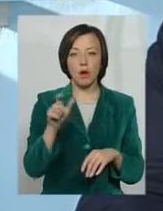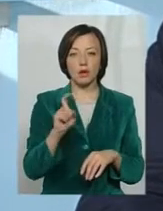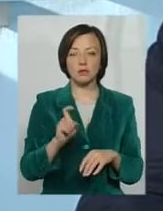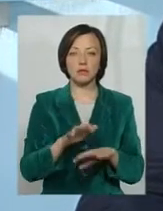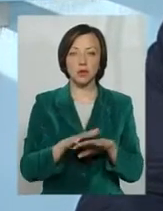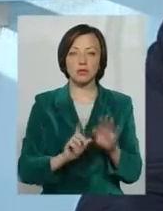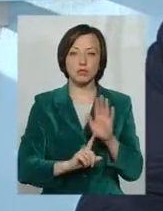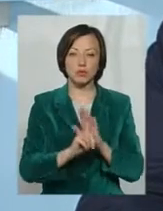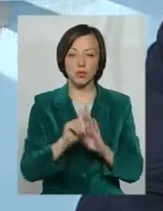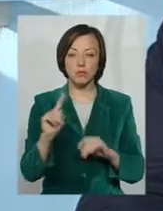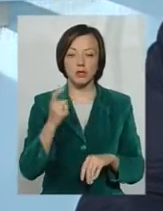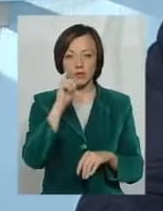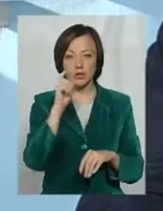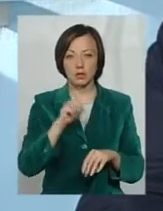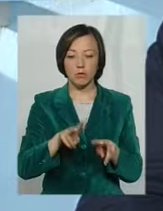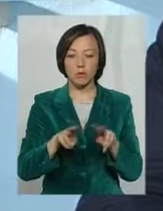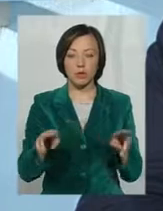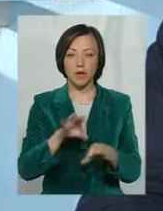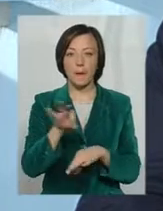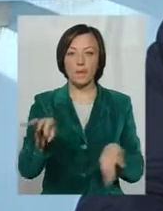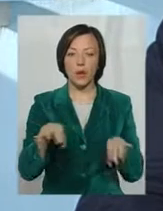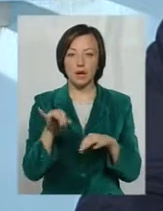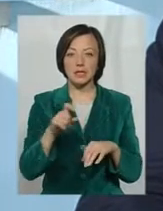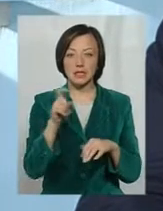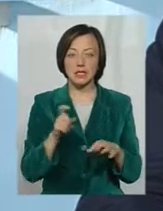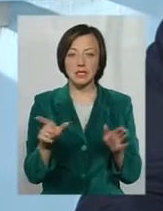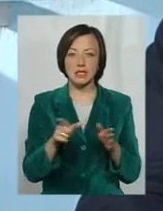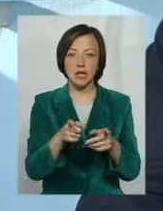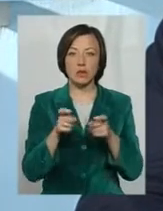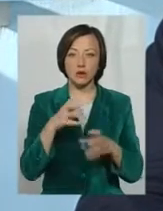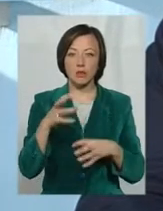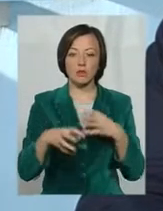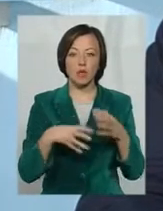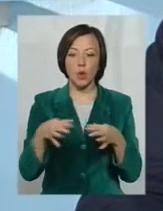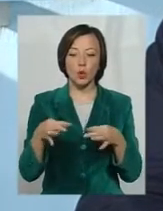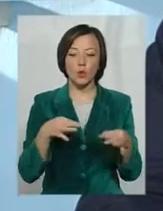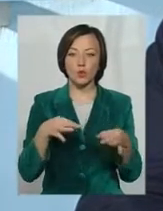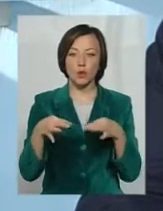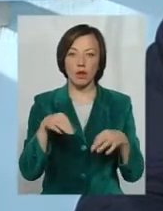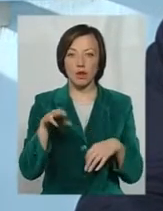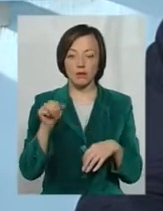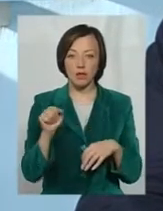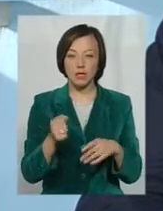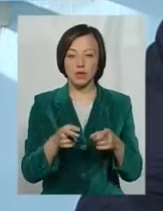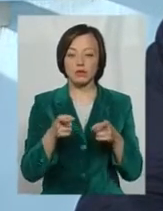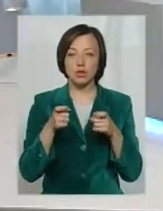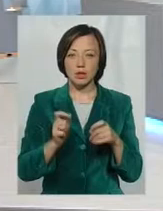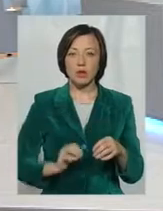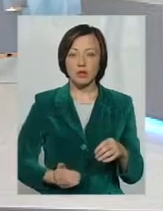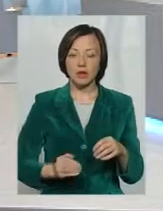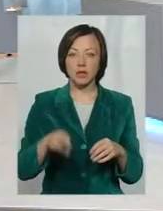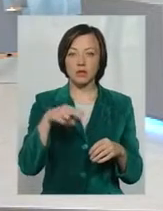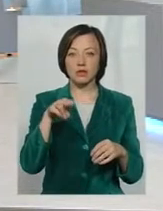взагалі розпочали перший в Україні подібний проєкт із залученням міжнародного консультанта. Ми залучили компанію JLL, яка